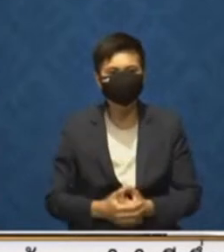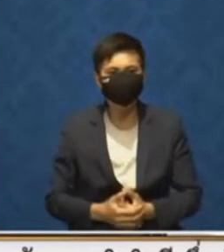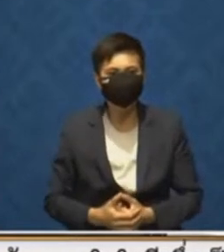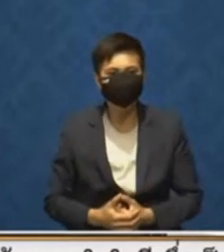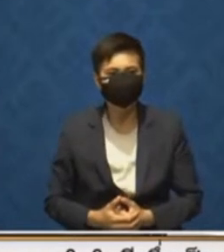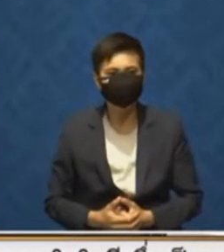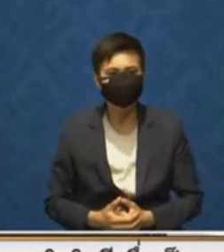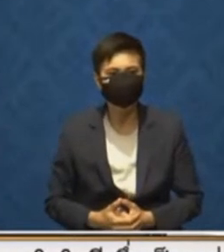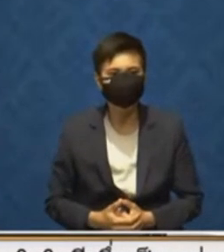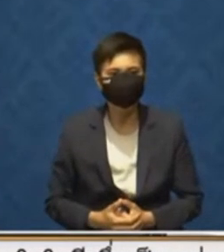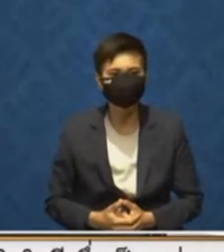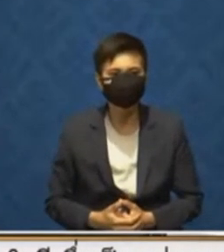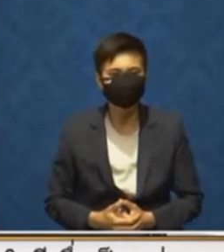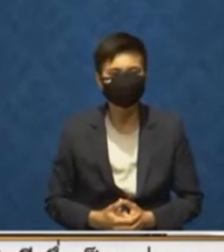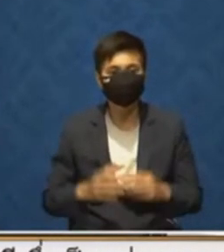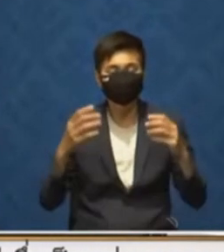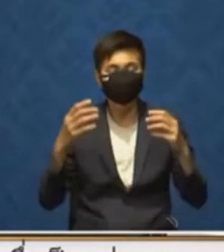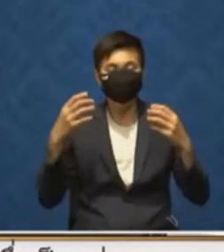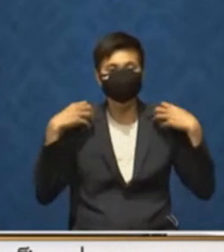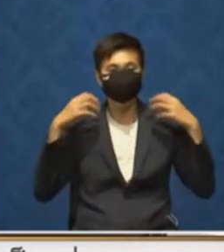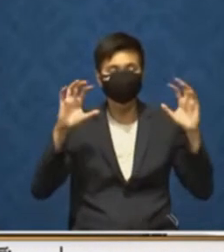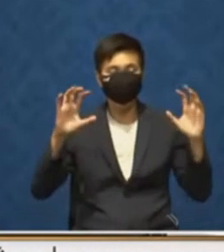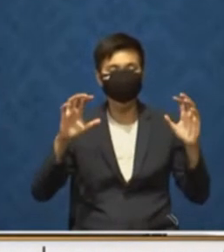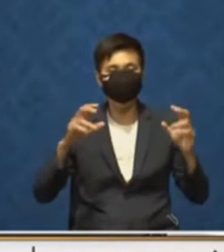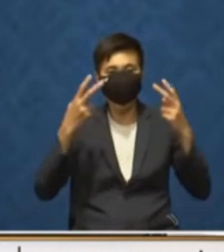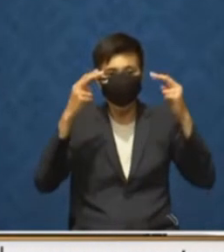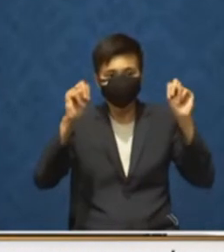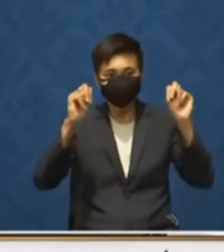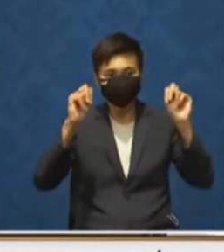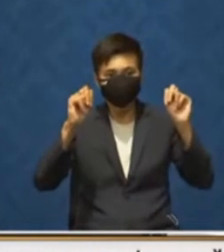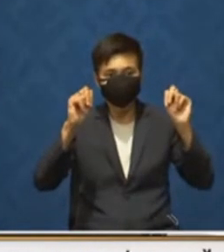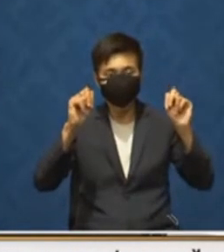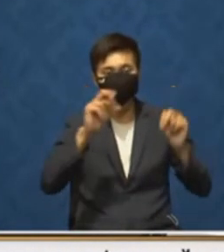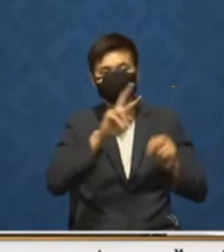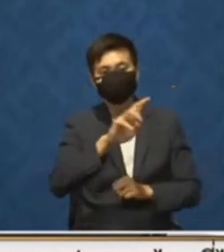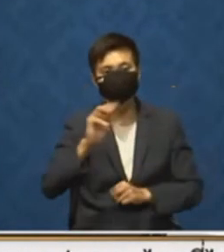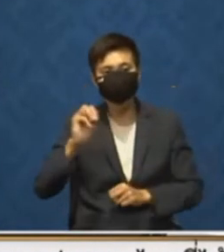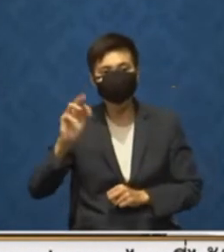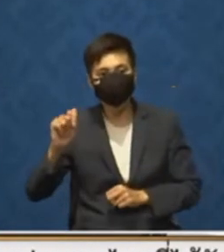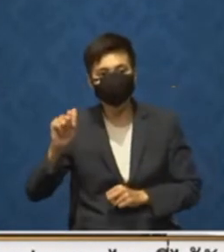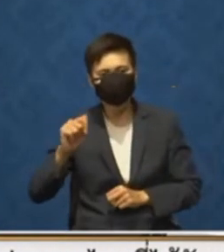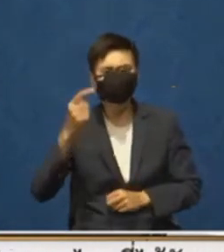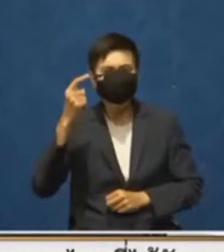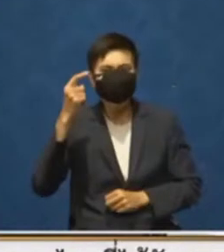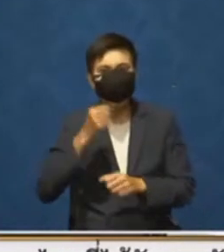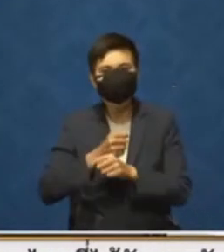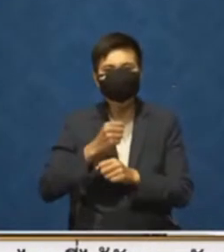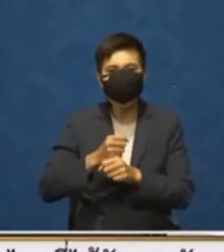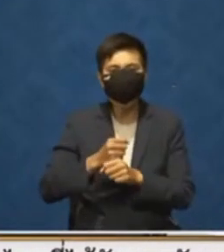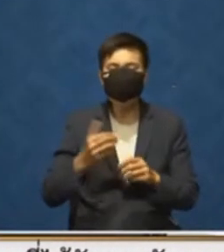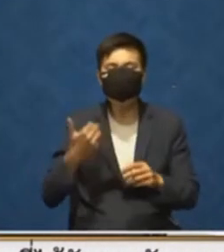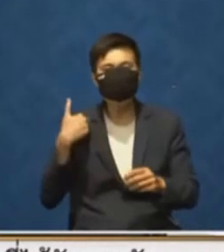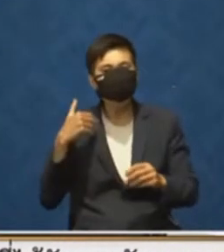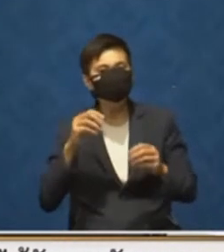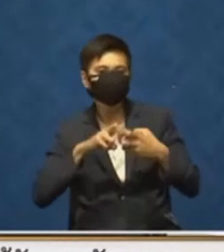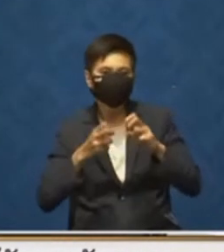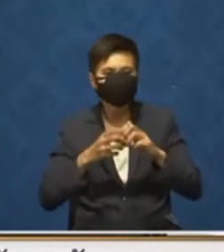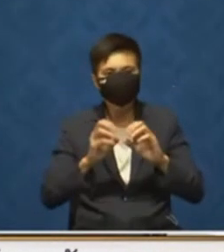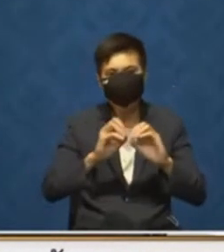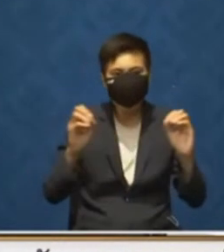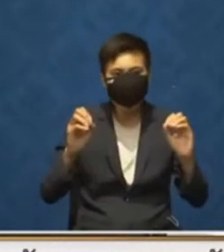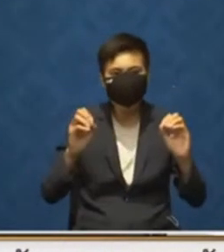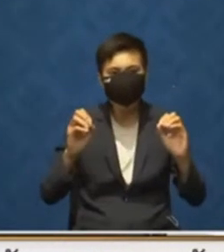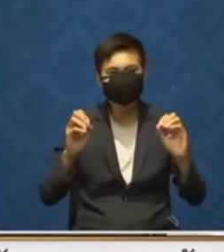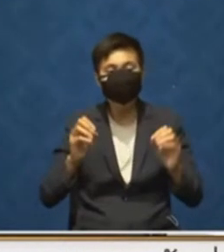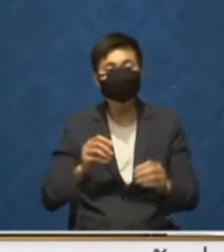ครับว่ารัฐบาลท่านนายกรัฐมนตรีเนี่ยน้าพยายามทำเหมือนจะไม่มีอะไรเกิดขึ้นเพราะท่านไม่ทำอะไรนะครับมันจะเกิด